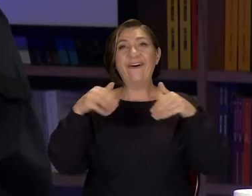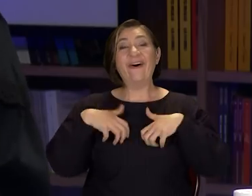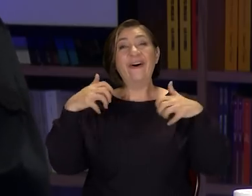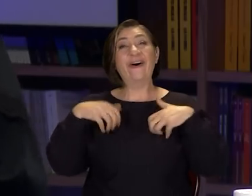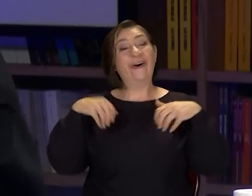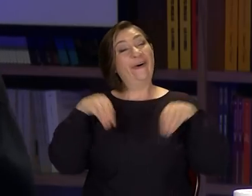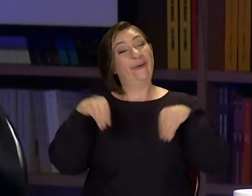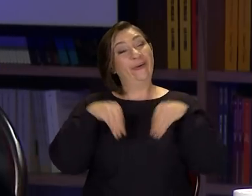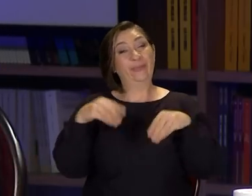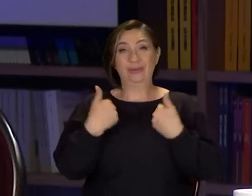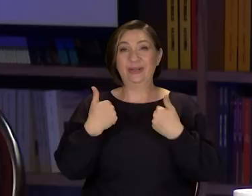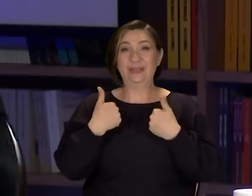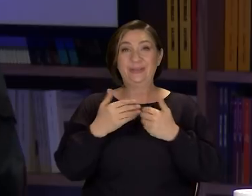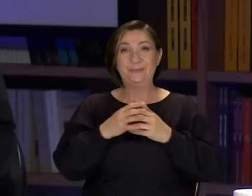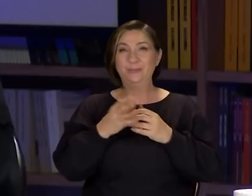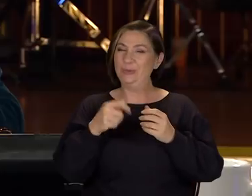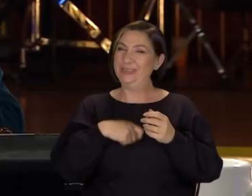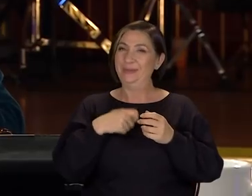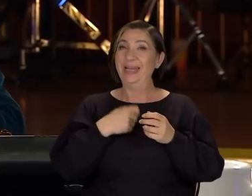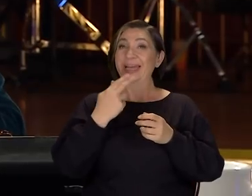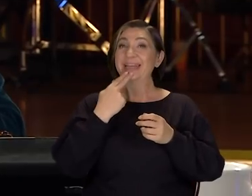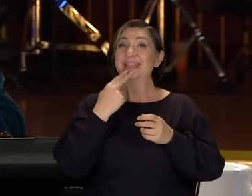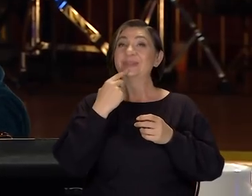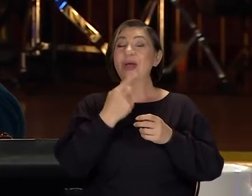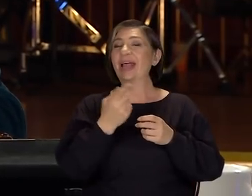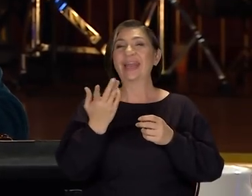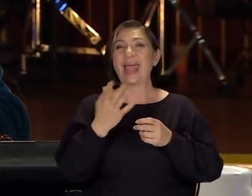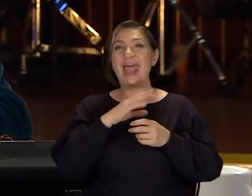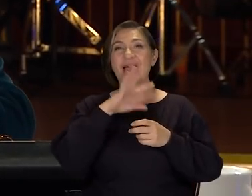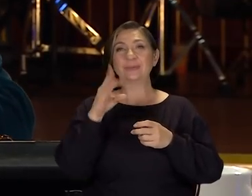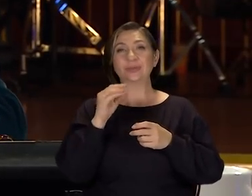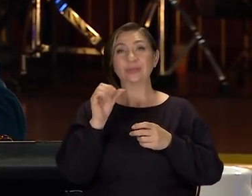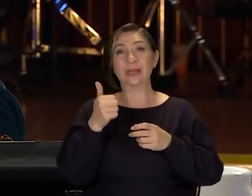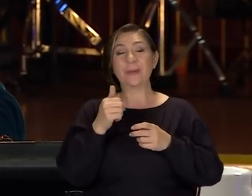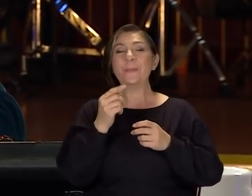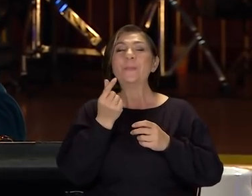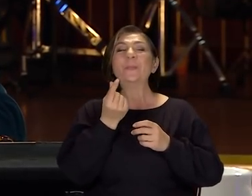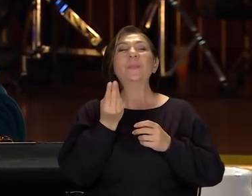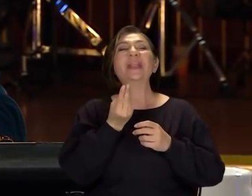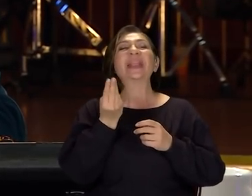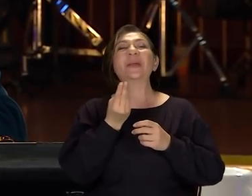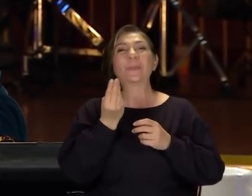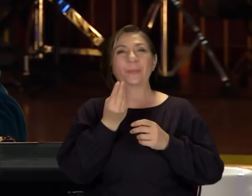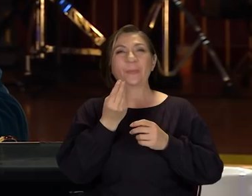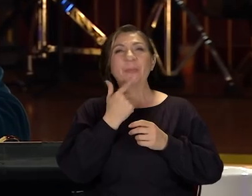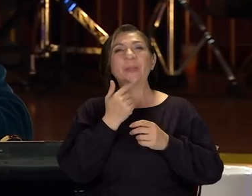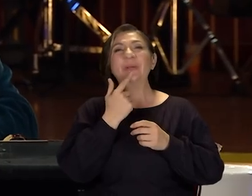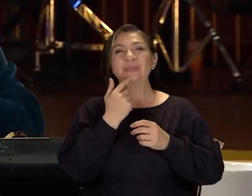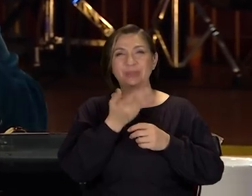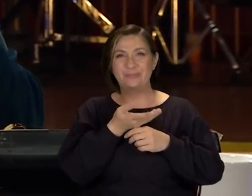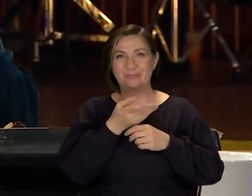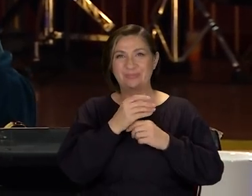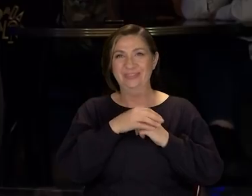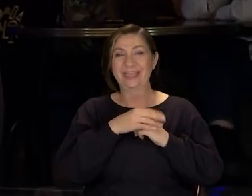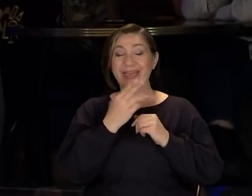falan. Çok saçma. Kadınlara söylenen laflar hepsi bak çok kıyak. Miniyim. Minnoşum. Minnoşum bak